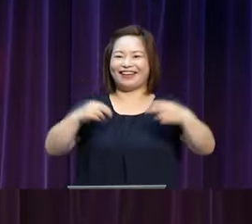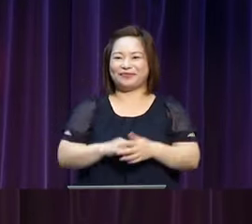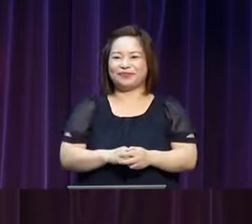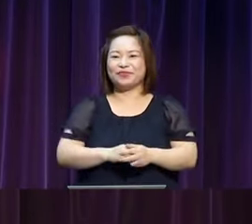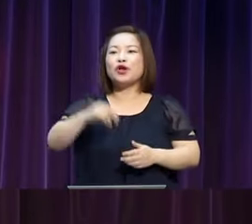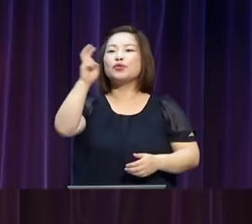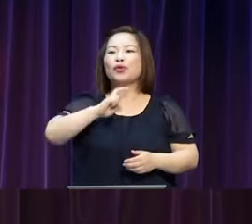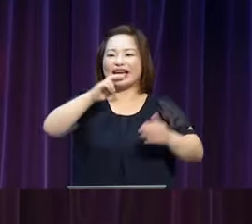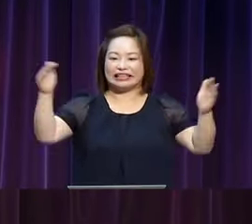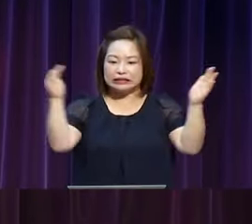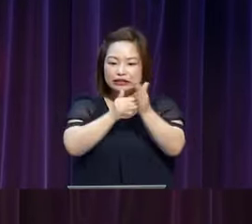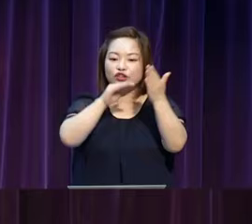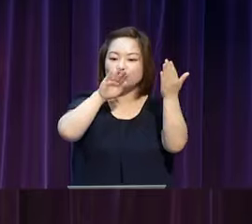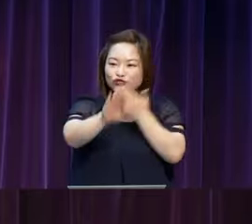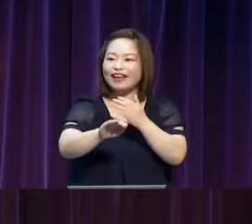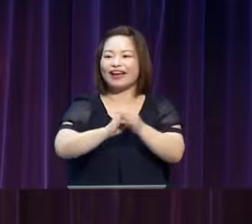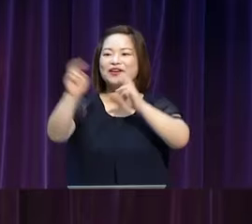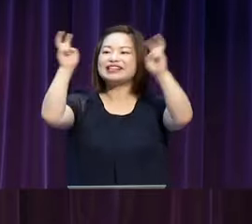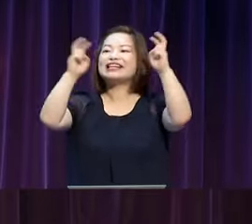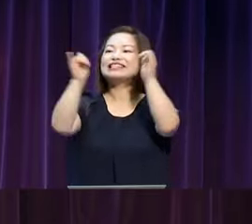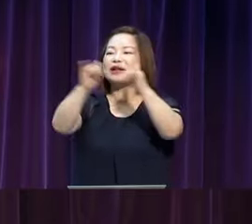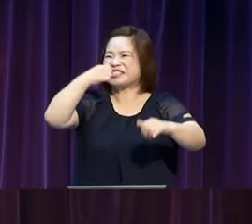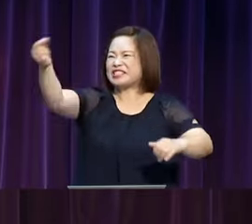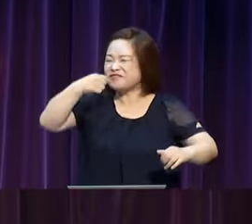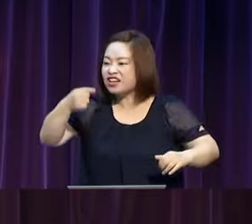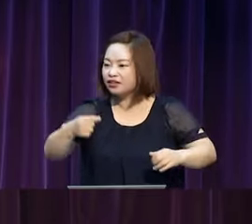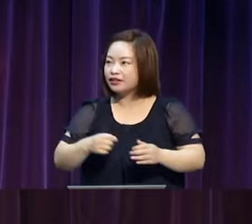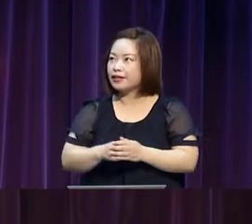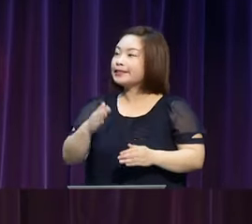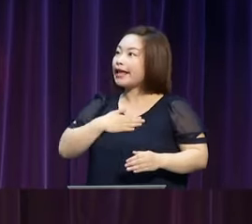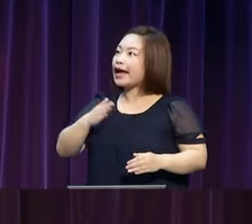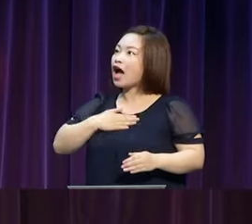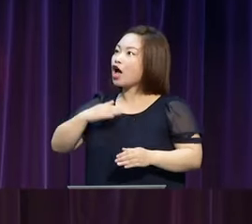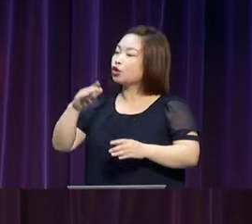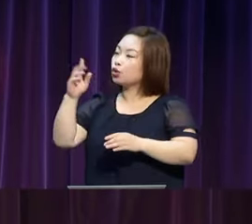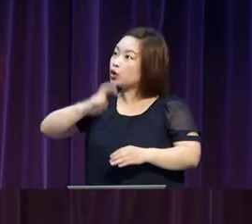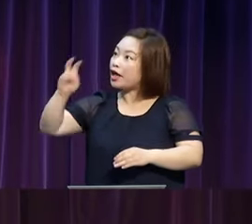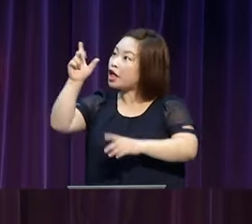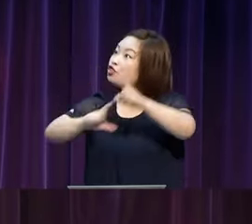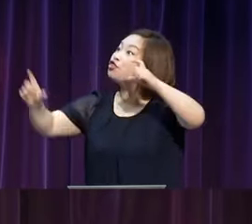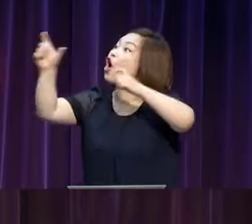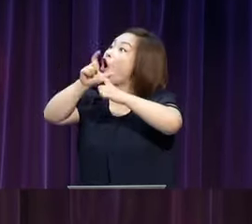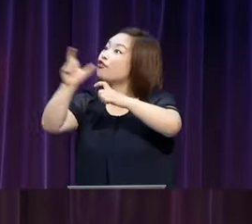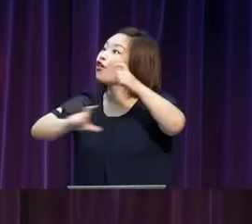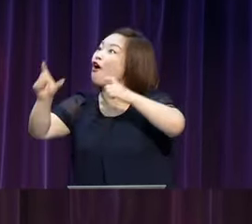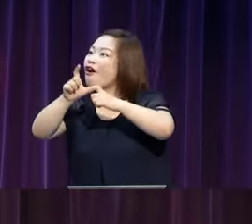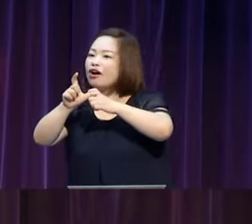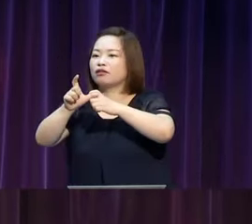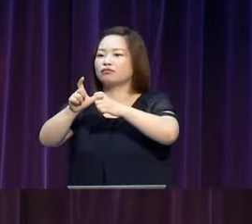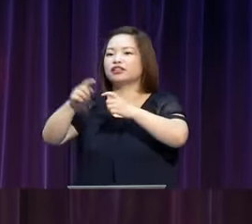끝나고 나면 한마디를 더 합니다. 한 곡 더 할까요? 그 다음부터는 안 시켜요.